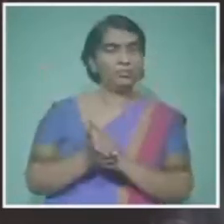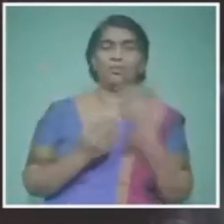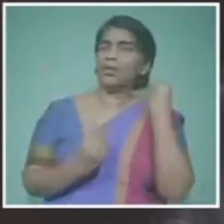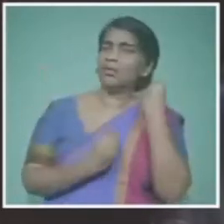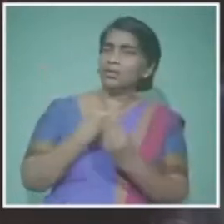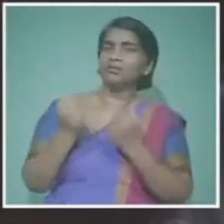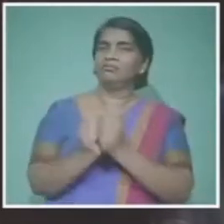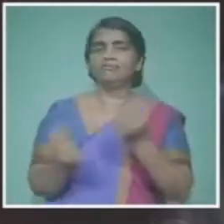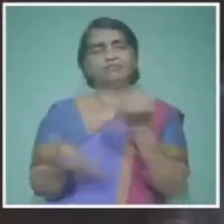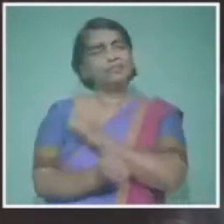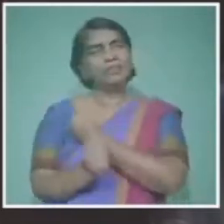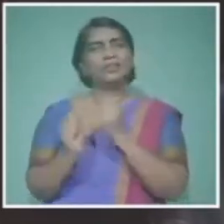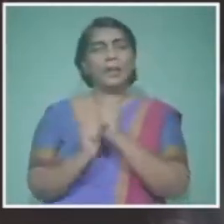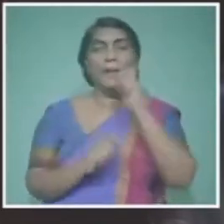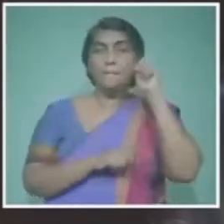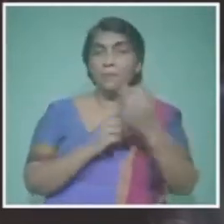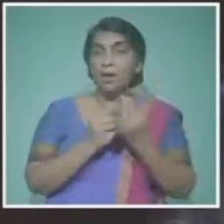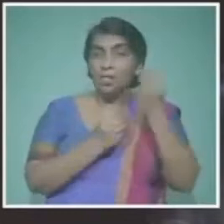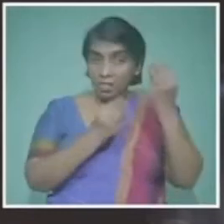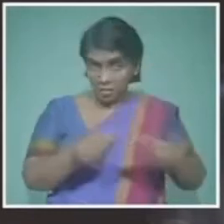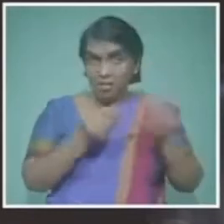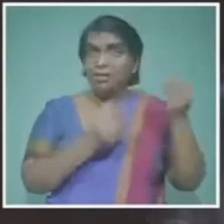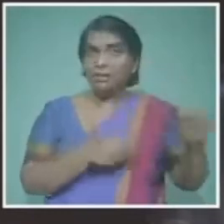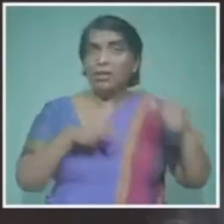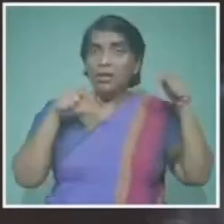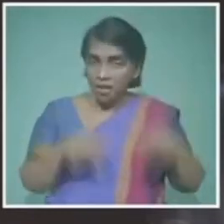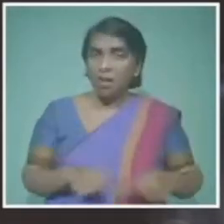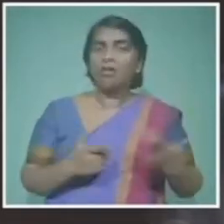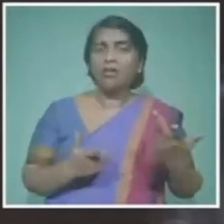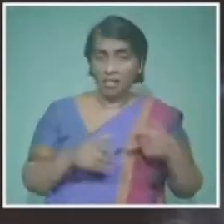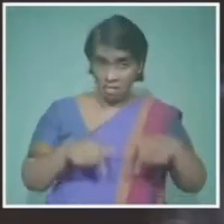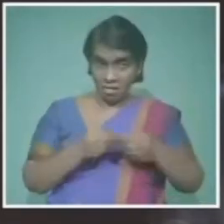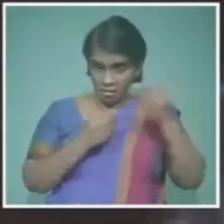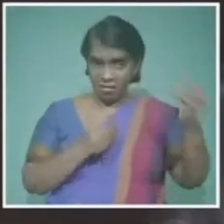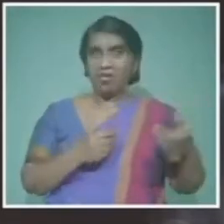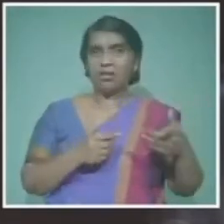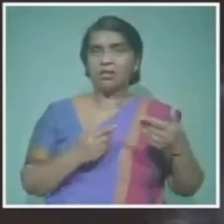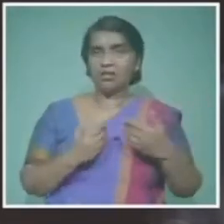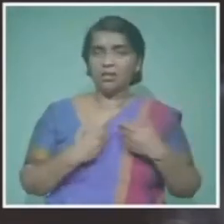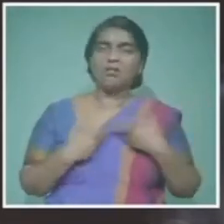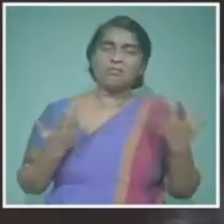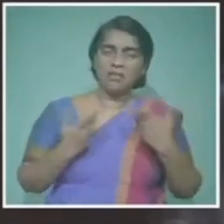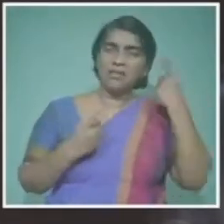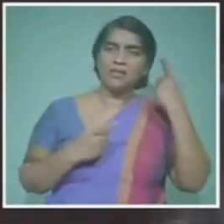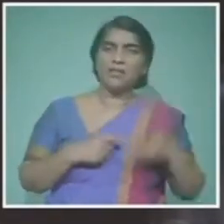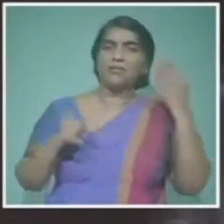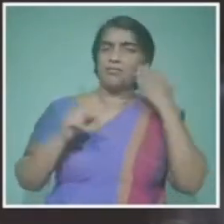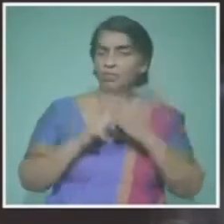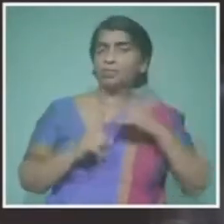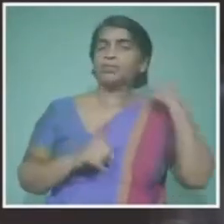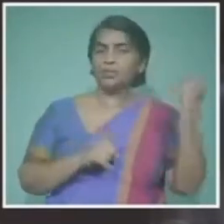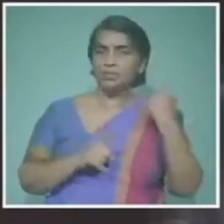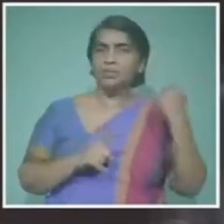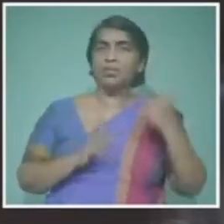paritia kerela, ha? Eh, jantan awal dengan tag mereka, adat begitu begitu ni. Jadi mesam apa ini berindah sahaja, mai mesam mandang kata awal